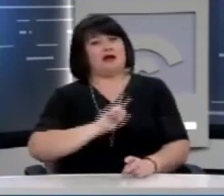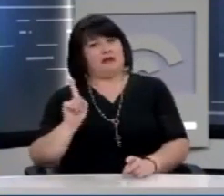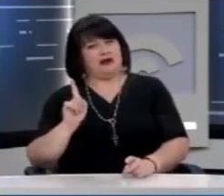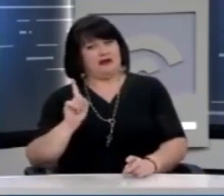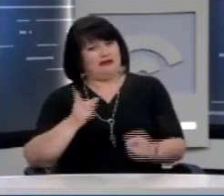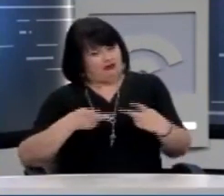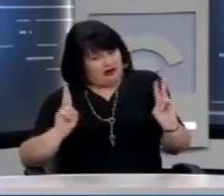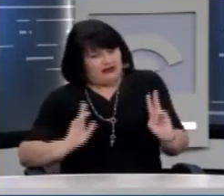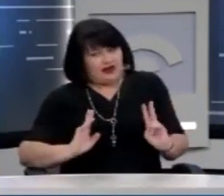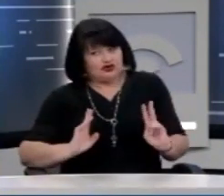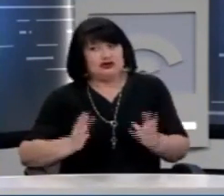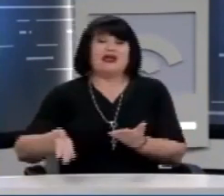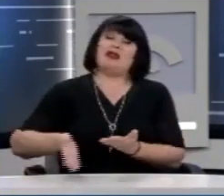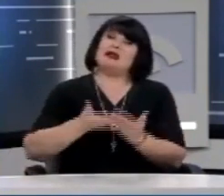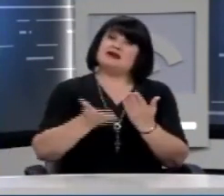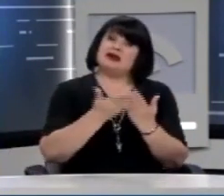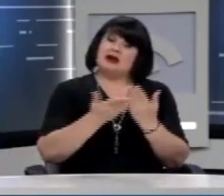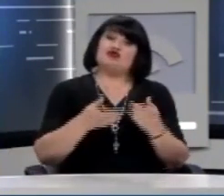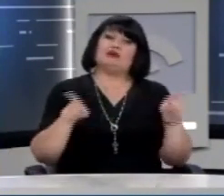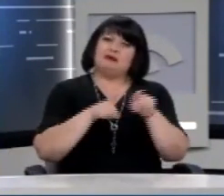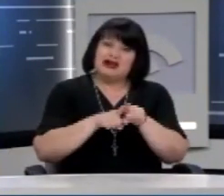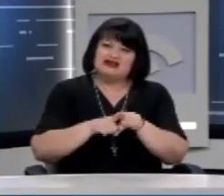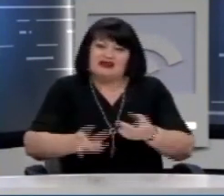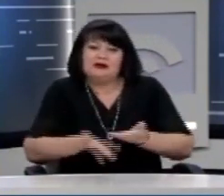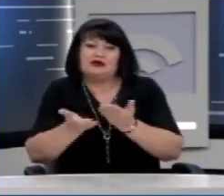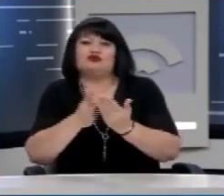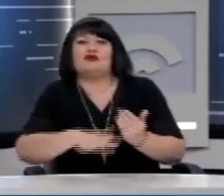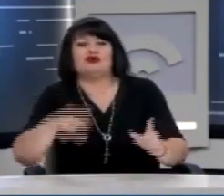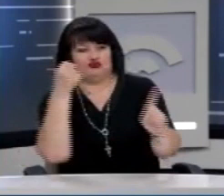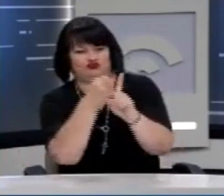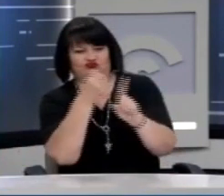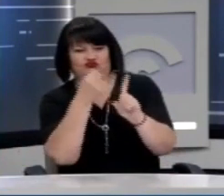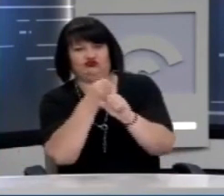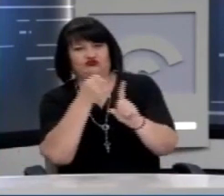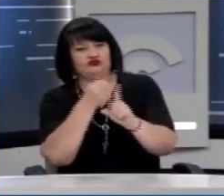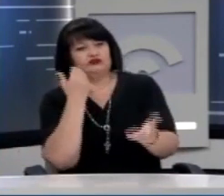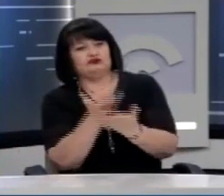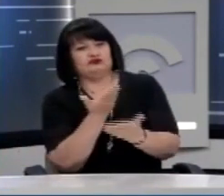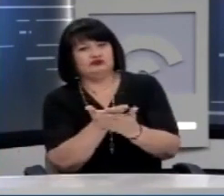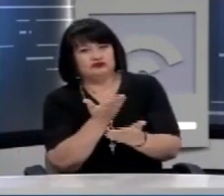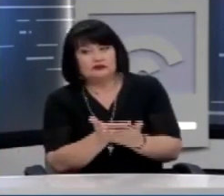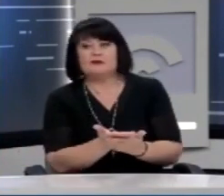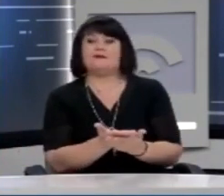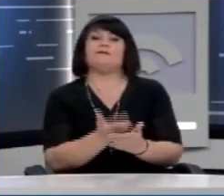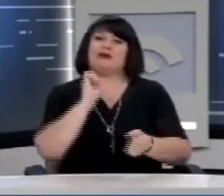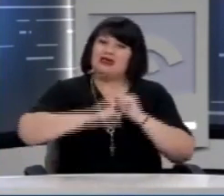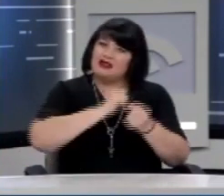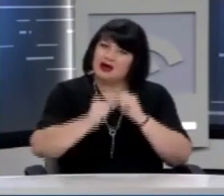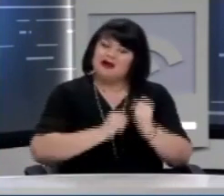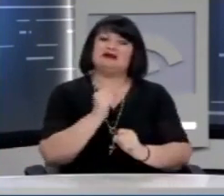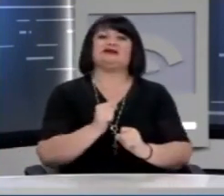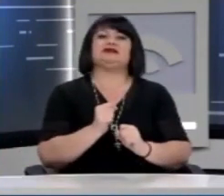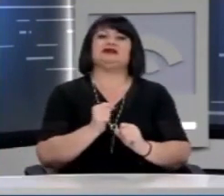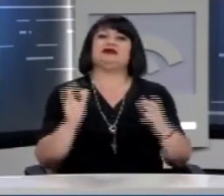Θα στηρίξουμε και θα βρεθούμε στο πλευρό τους για να δυναμώσουν οι διεκδικήσεις, για να δυναμώσει η δράση, η κοινή,